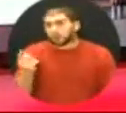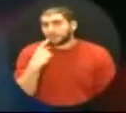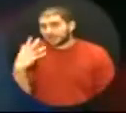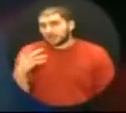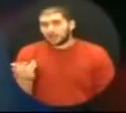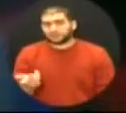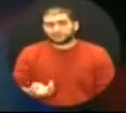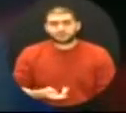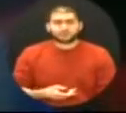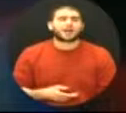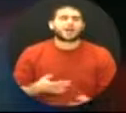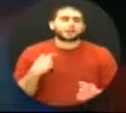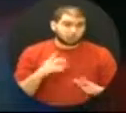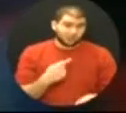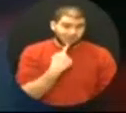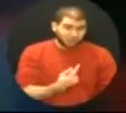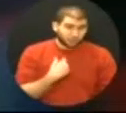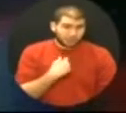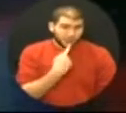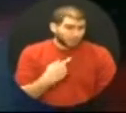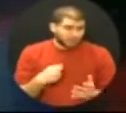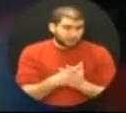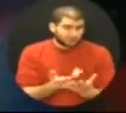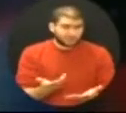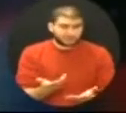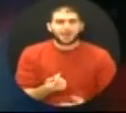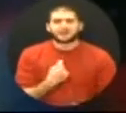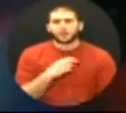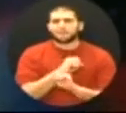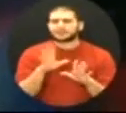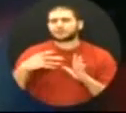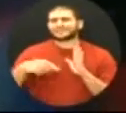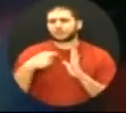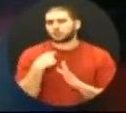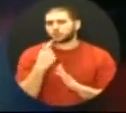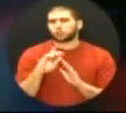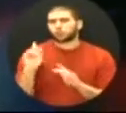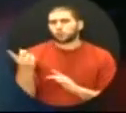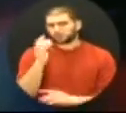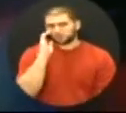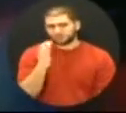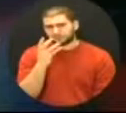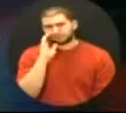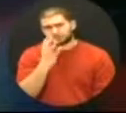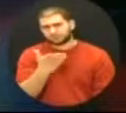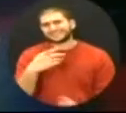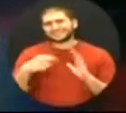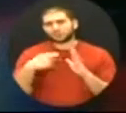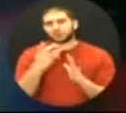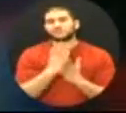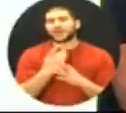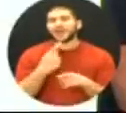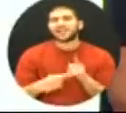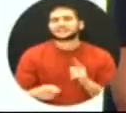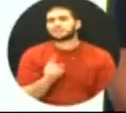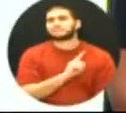משהו שאורית. אורית, יש לי טענה, אני רוצה לטעון אותה עד הסוף. בבקשה. אנחנו פרסמנו סרטון, אני קוראת לכל האנשים שצופים בנו להסתכל על הסרטון, כבר למעלה מחצי